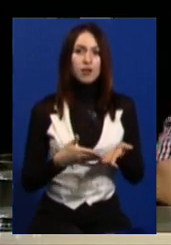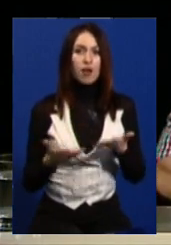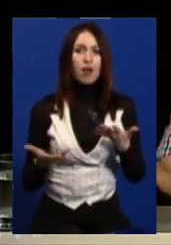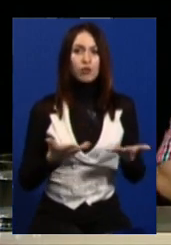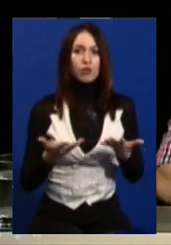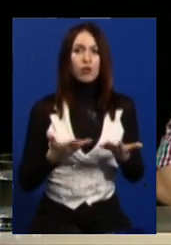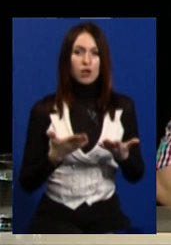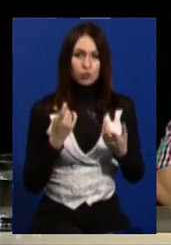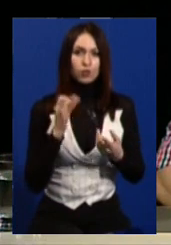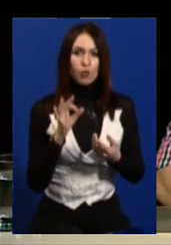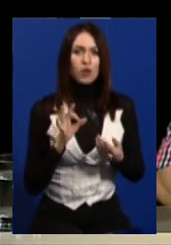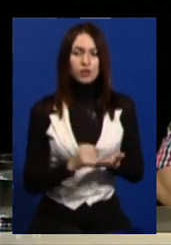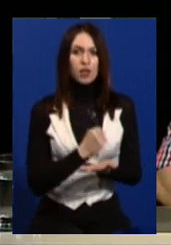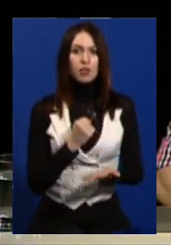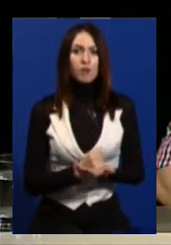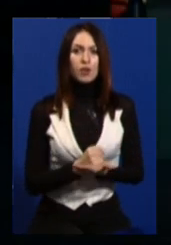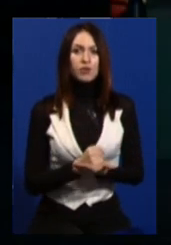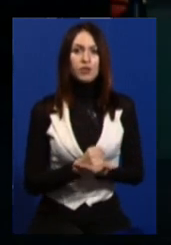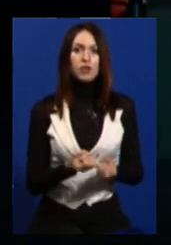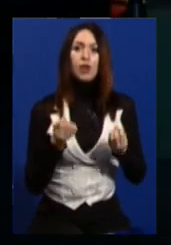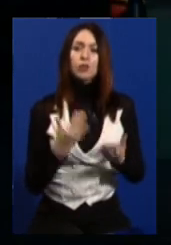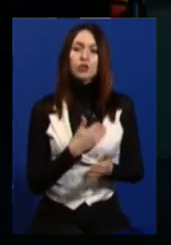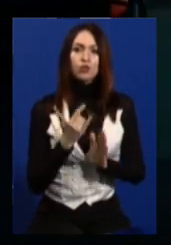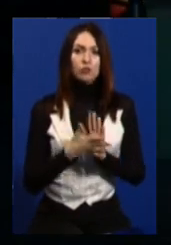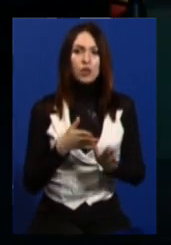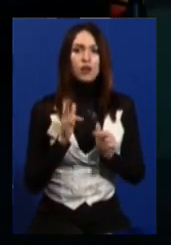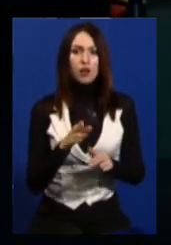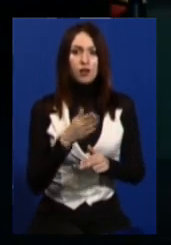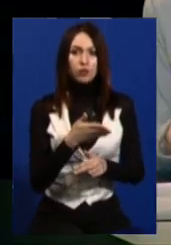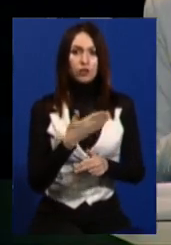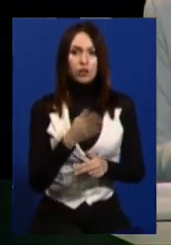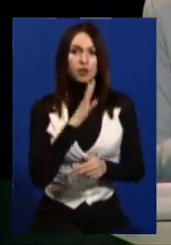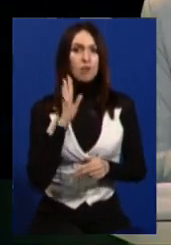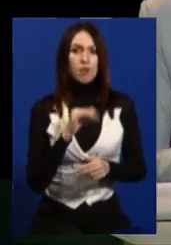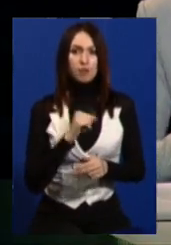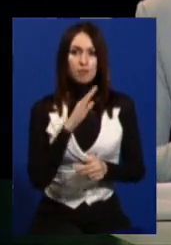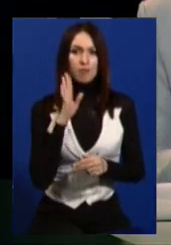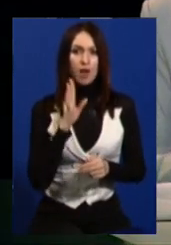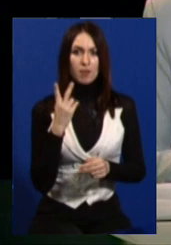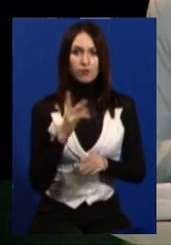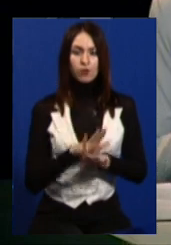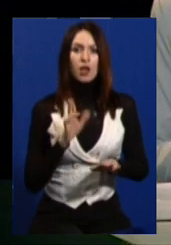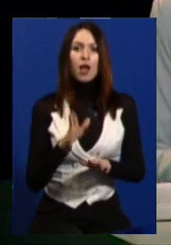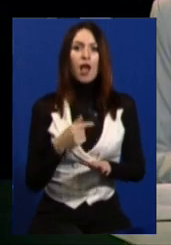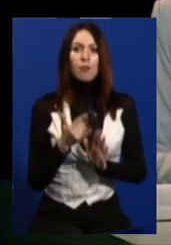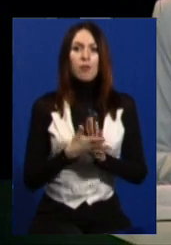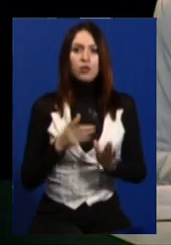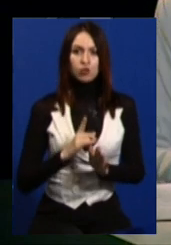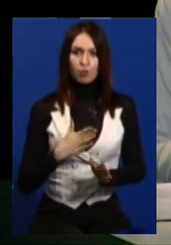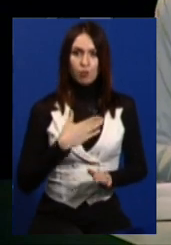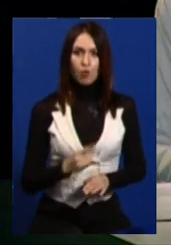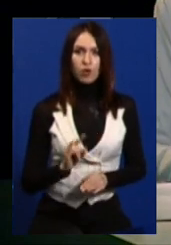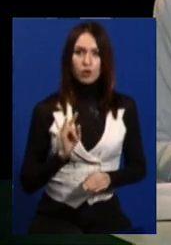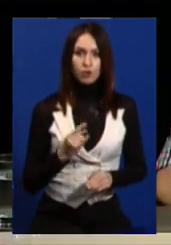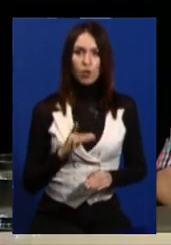которая будет достоверной, да, она подтвердит. Я просто хочу зрозуміти, як мама двох дітей, як мені точно вже переконатися, що ось моя дитина